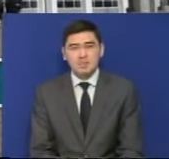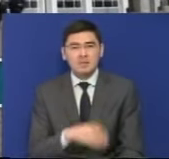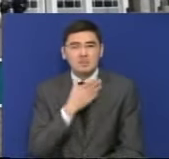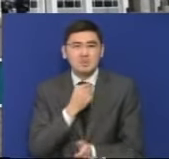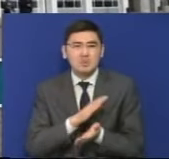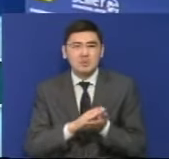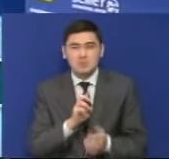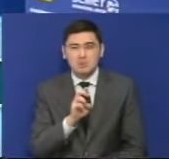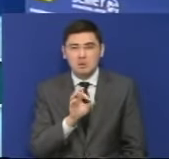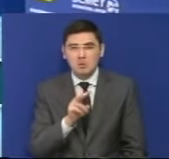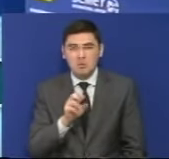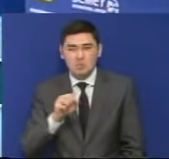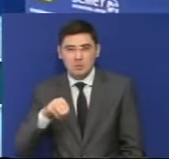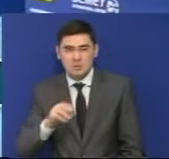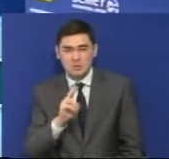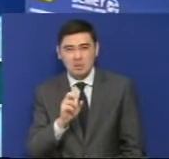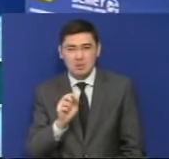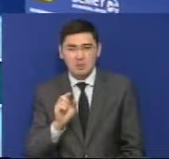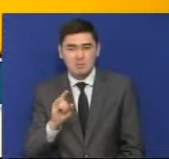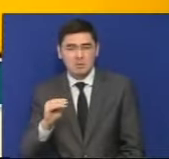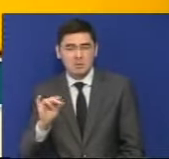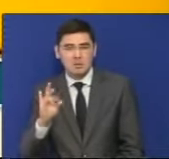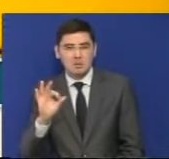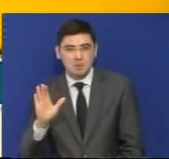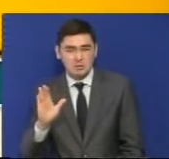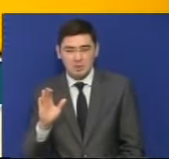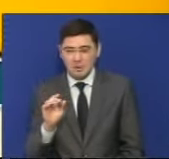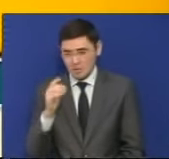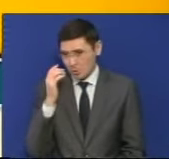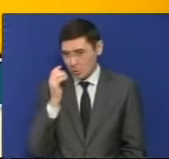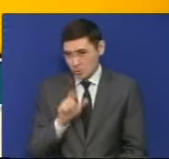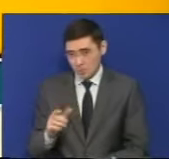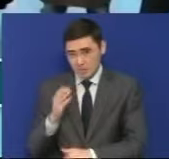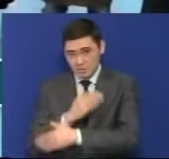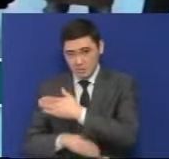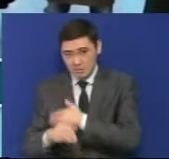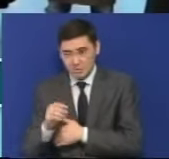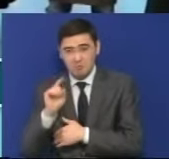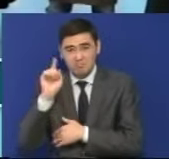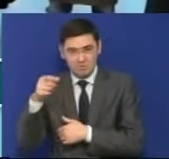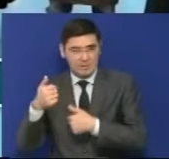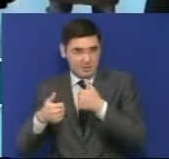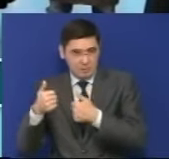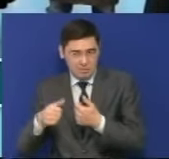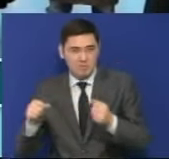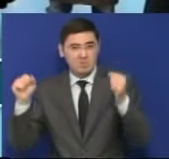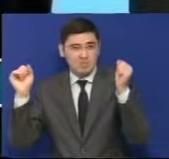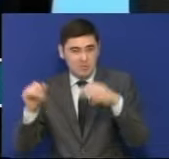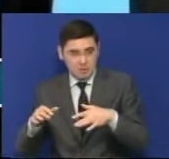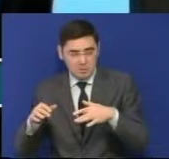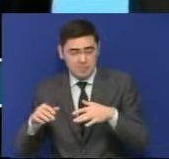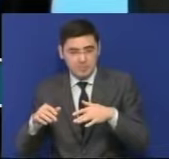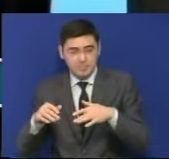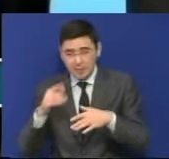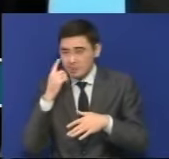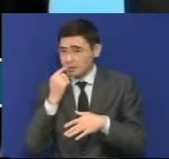Семичанин Булат Кабыжанов выиграл первый открытый личный чемпионат по шахматам среди людей с ограниченными возможностями. Турнир проходил в испанском городе